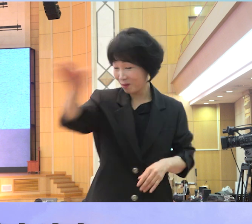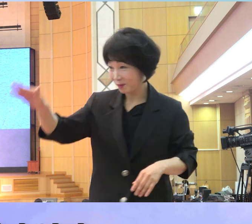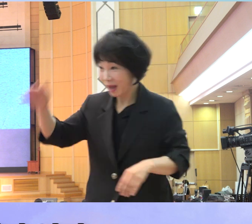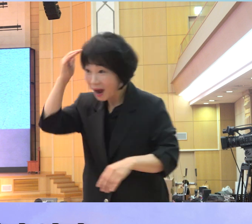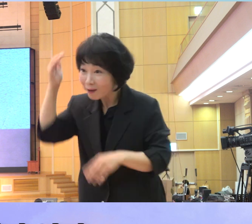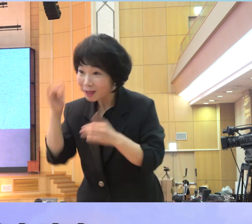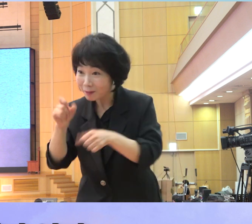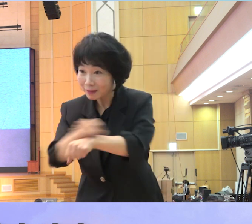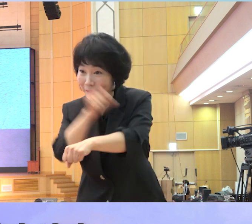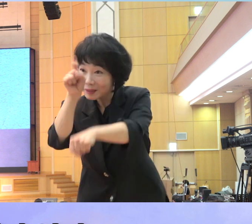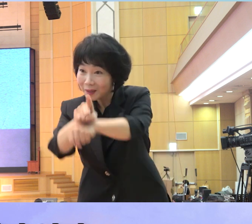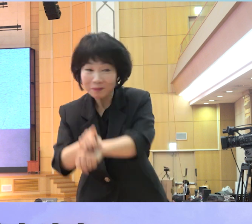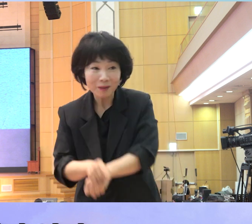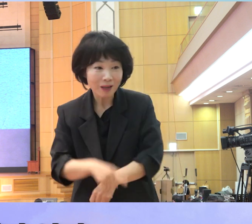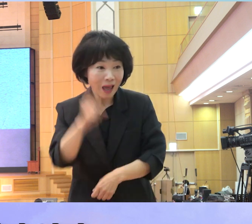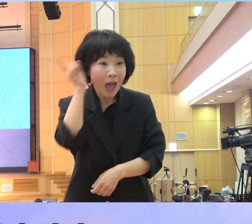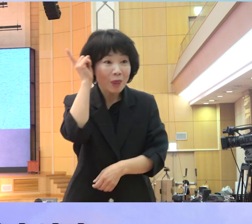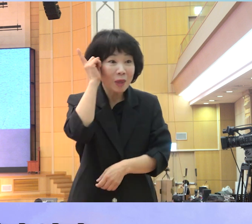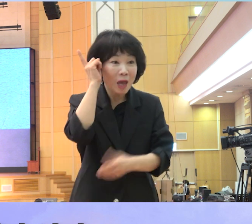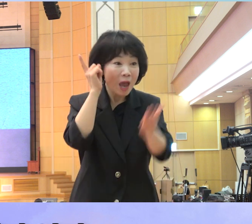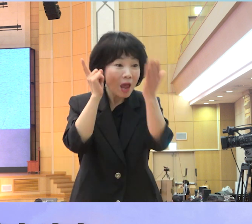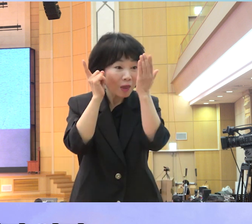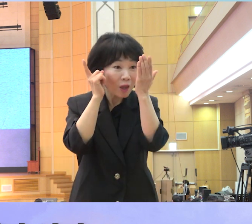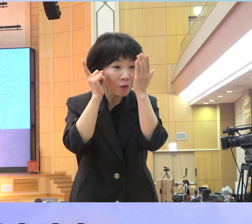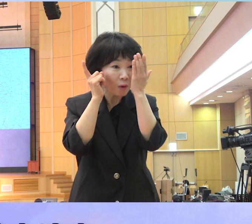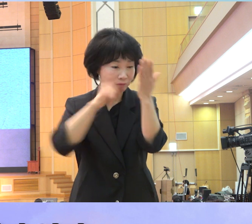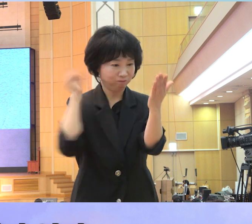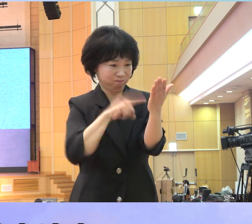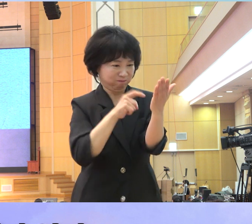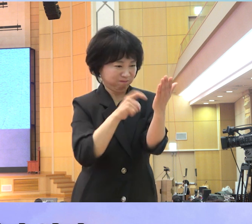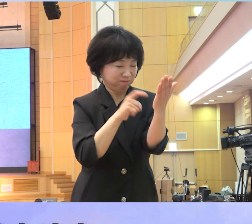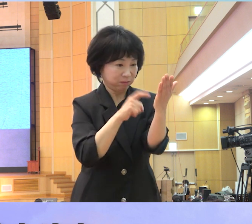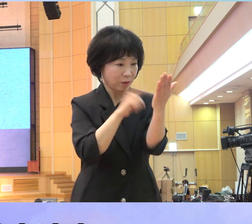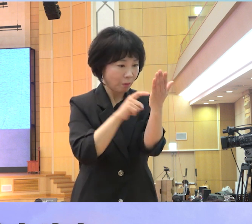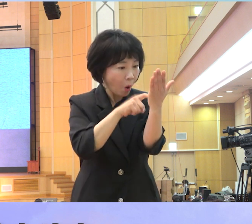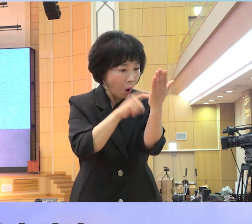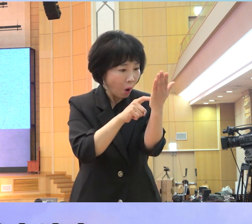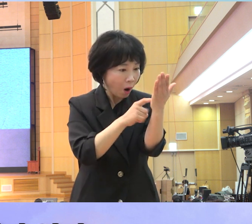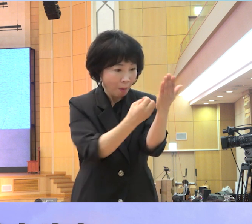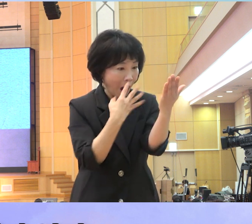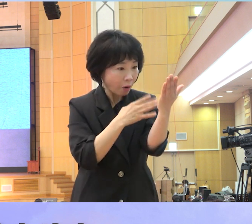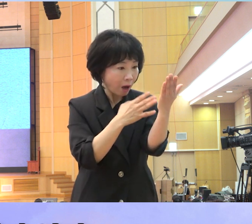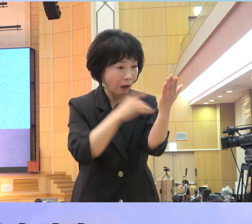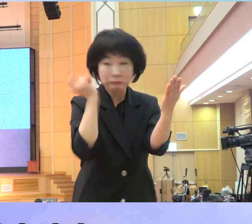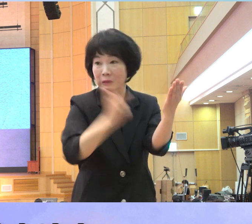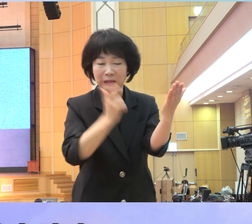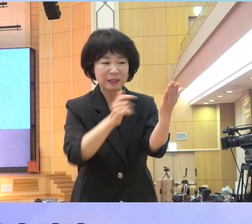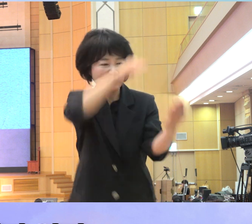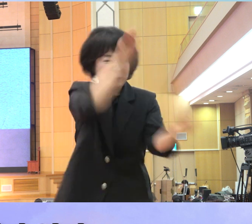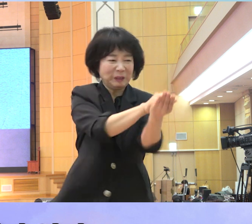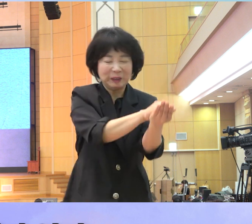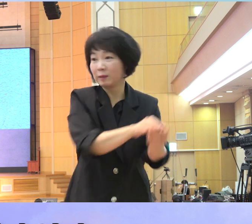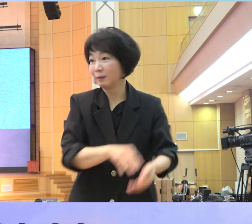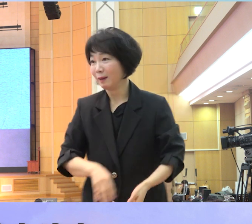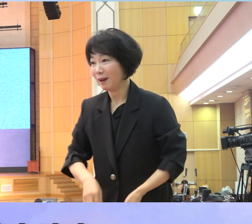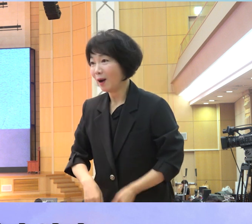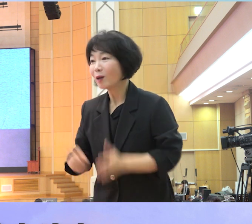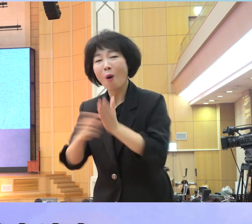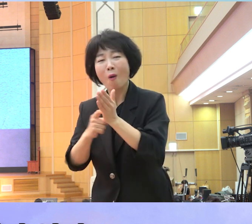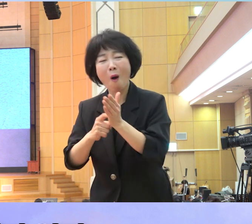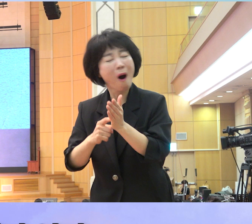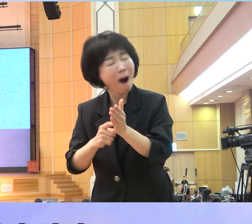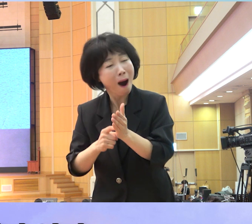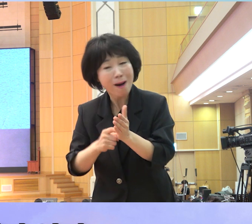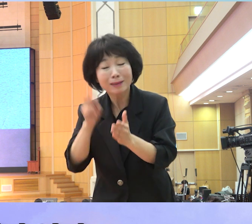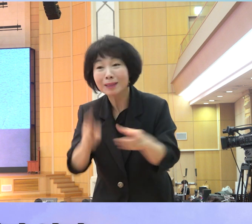핸드폰을 어플을 눌렀는데 바로 안 켜지면 이게 고장났나? 그러면서 조금만 기다려줘도 되는데 바로 꺼요. 그리고 다시 켜요. 그거